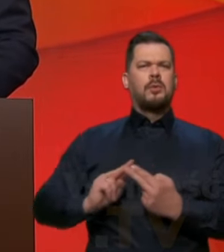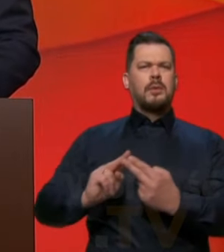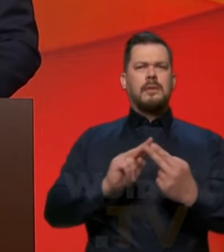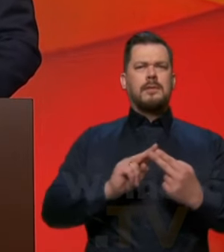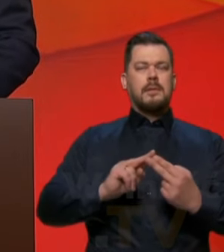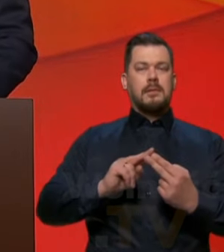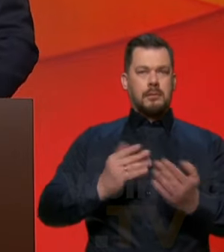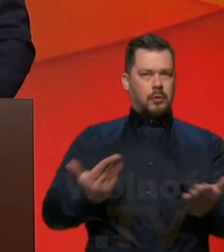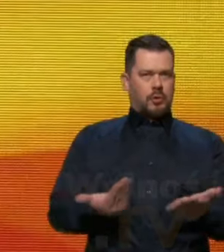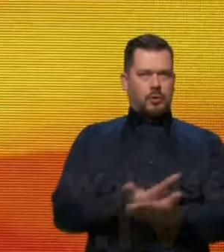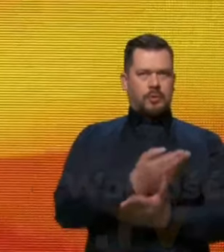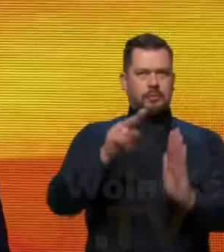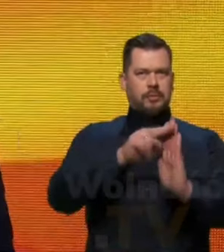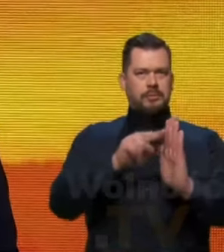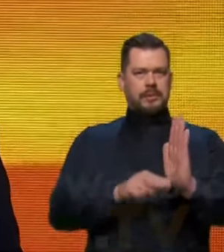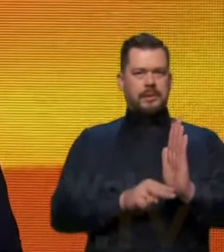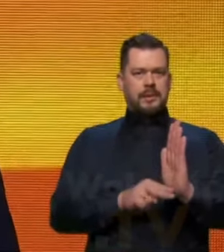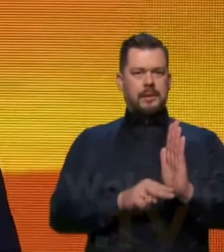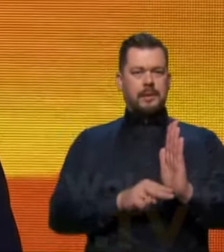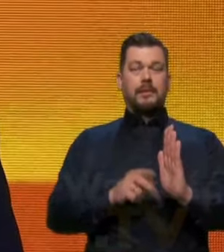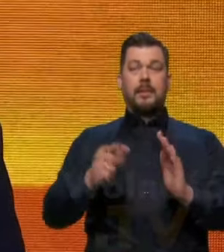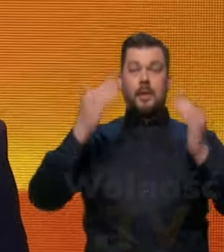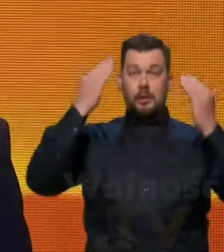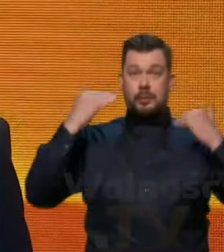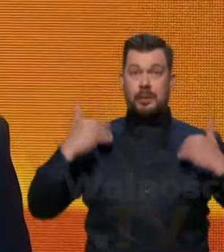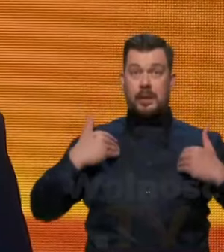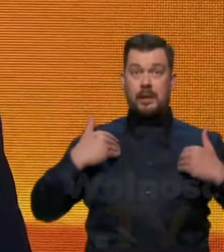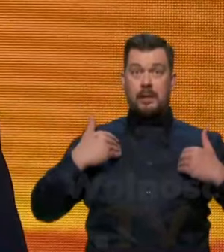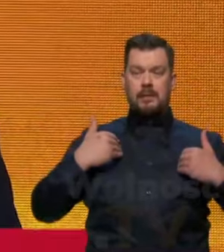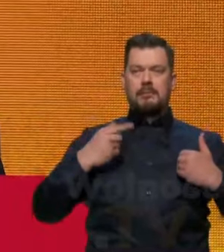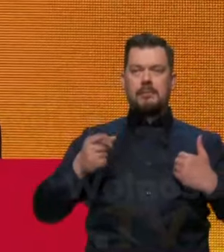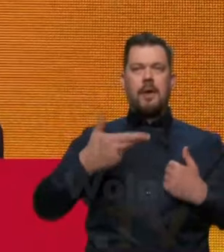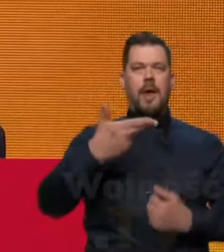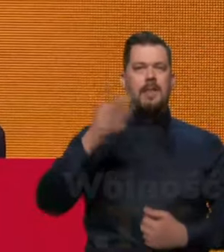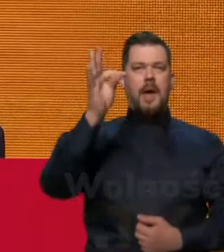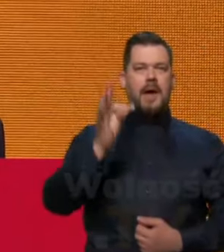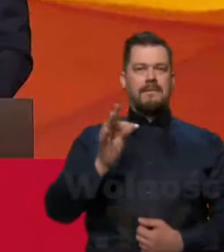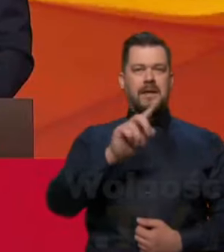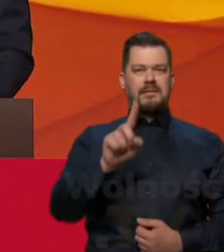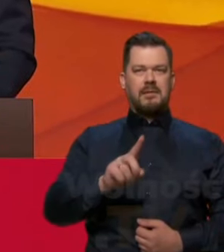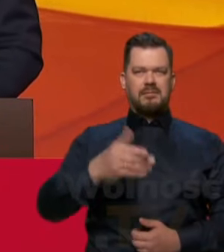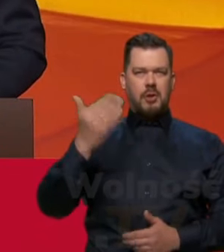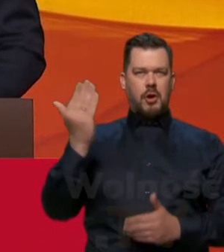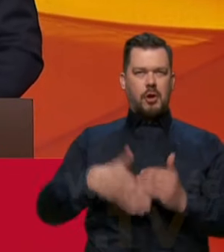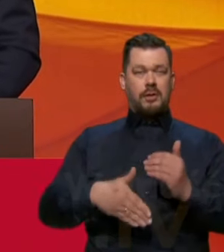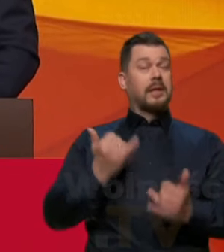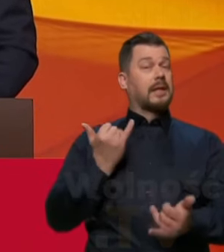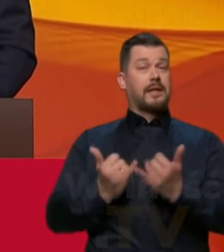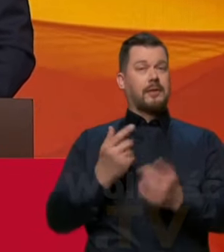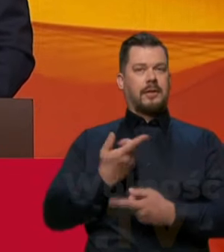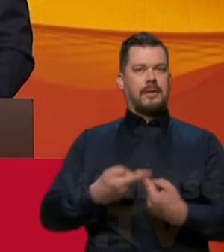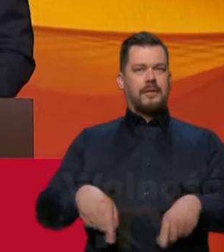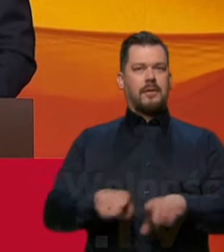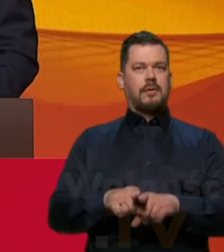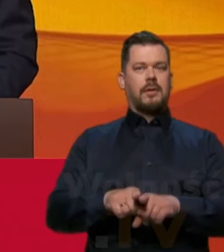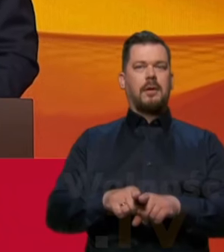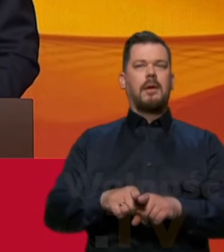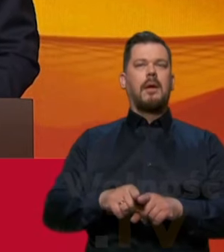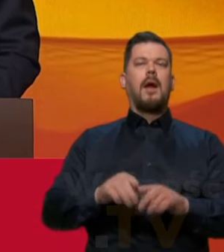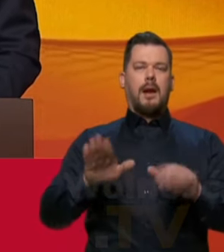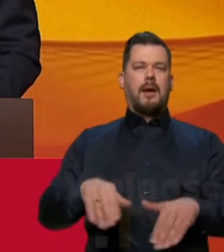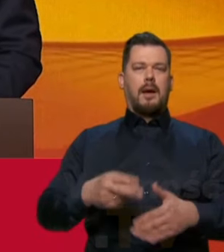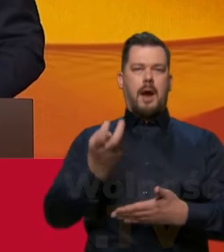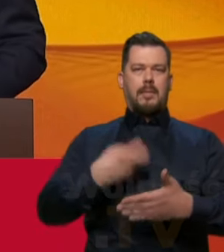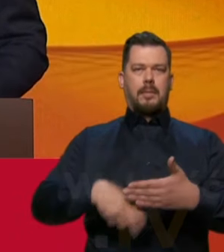trafiła nowelizacja przepisów zakładająca, że szpital straci kontrakt z Narodowym Funduszem Zdrowia za odmowę wykonania legalnej